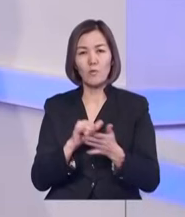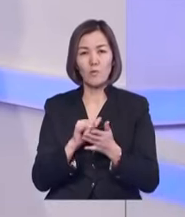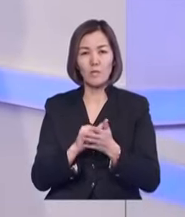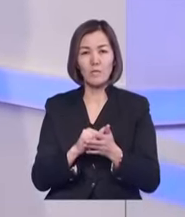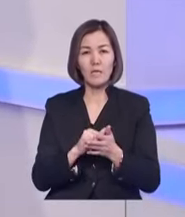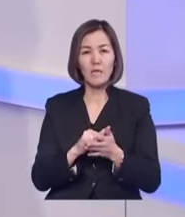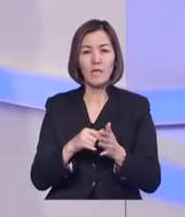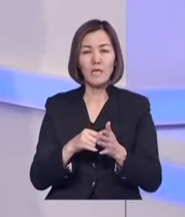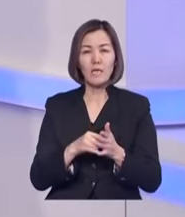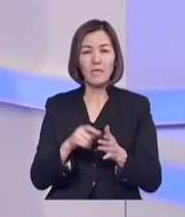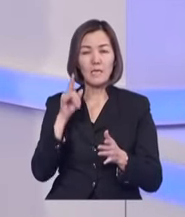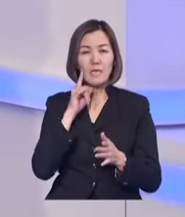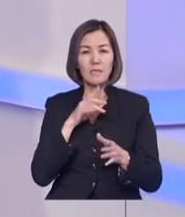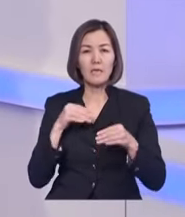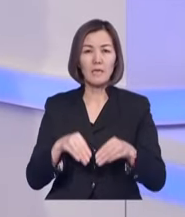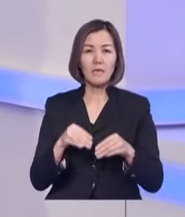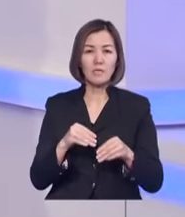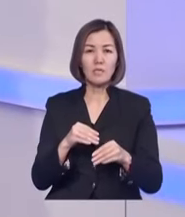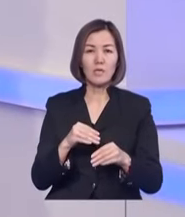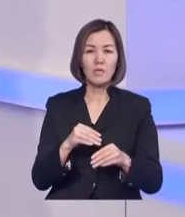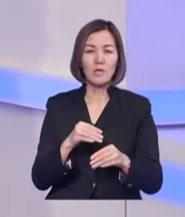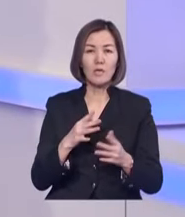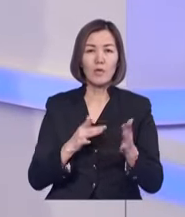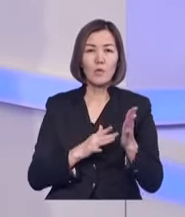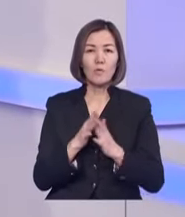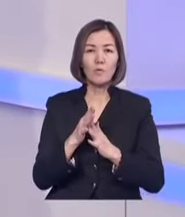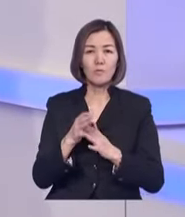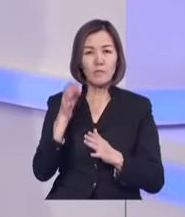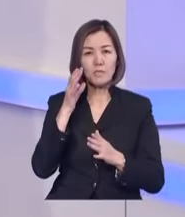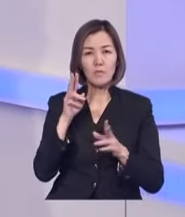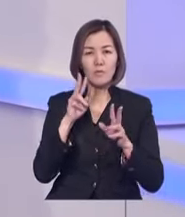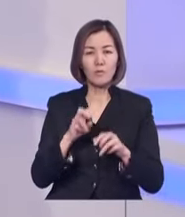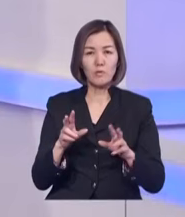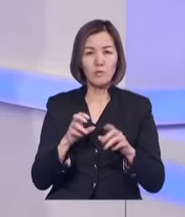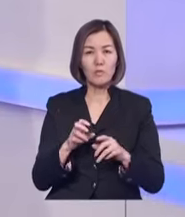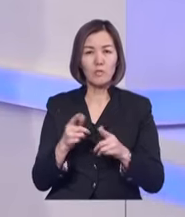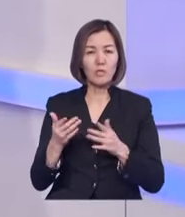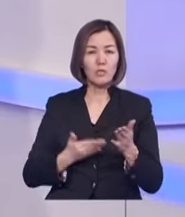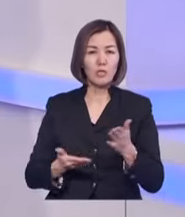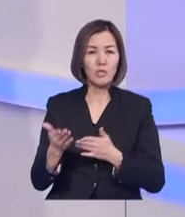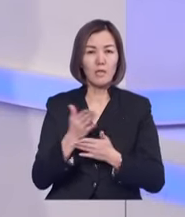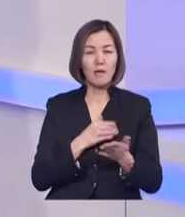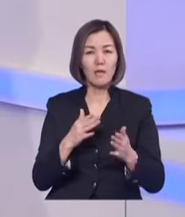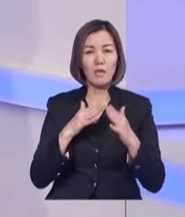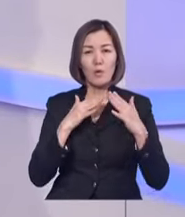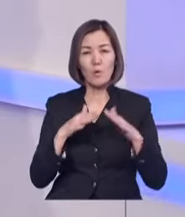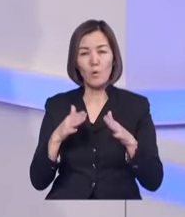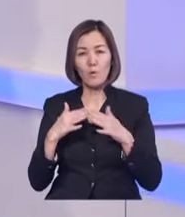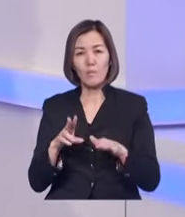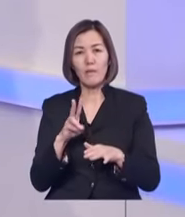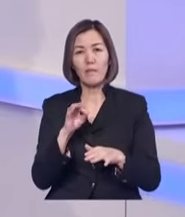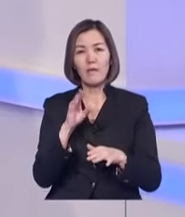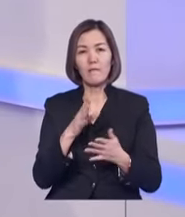Қазақ егіншілік және өсімдік шаруашылығы ғылыми зерттеу институтының ғалымдары арнайы жинаған. Аталмыш қойма Норвегияның